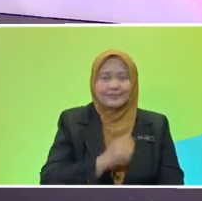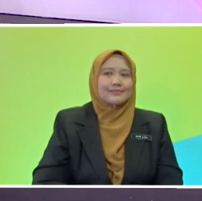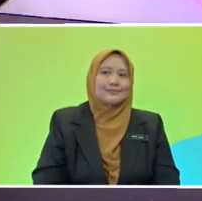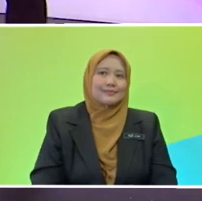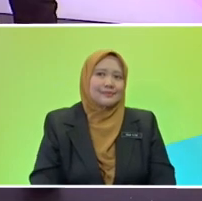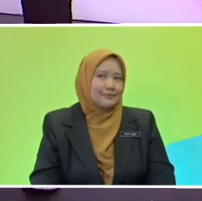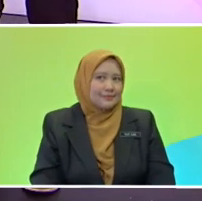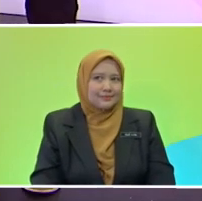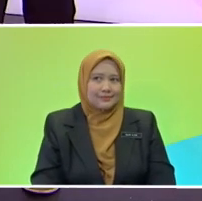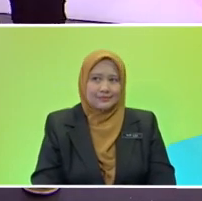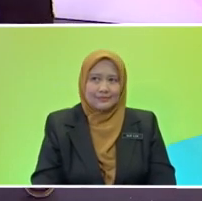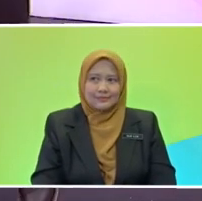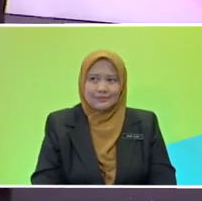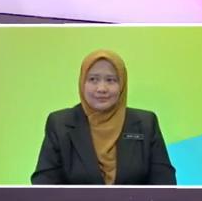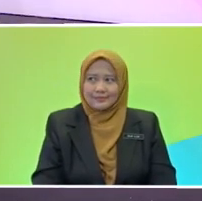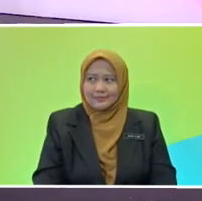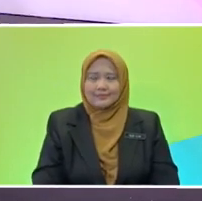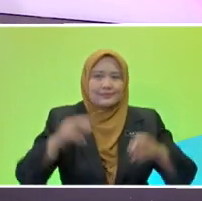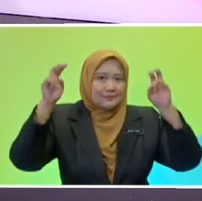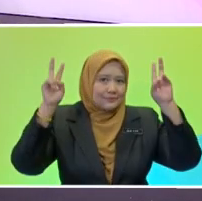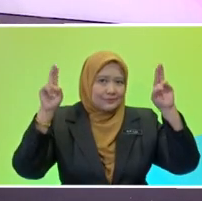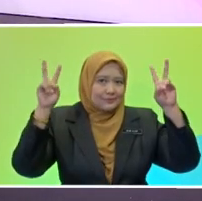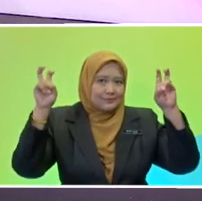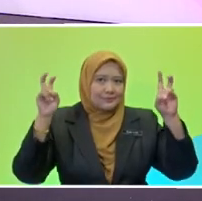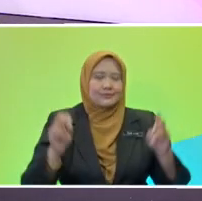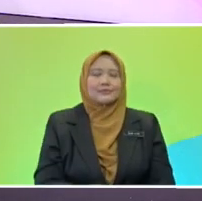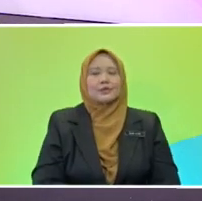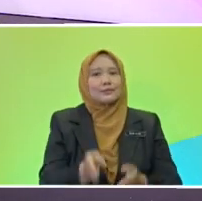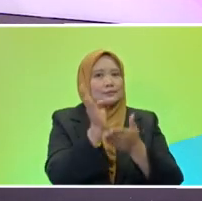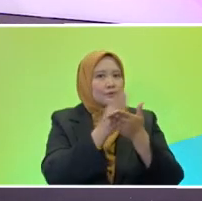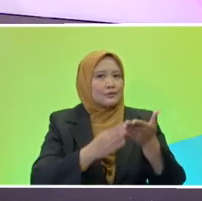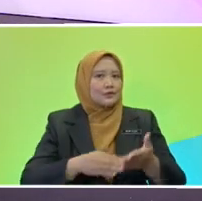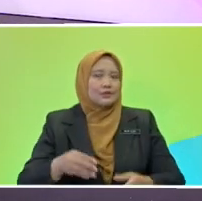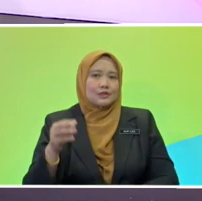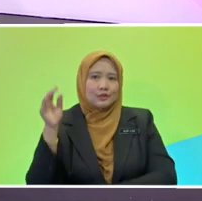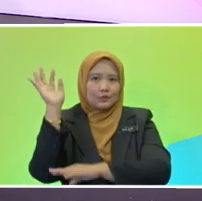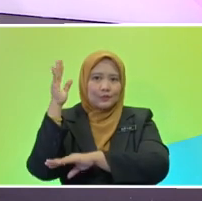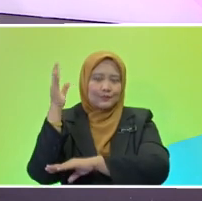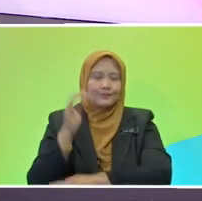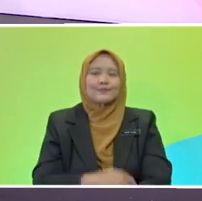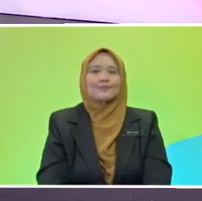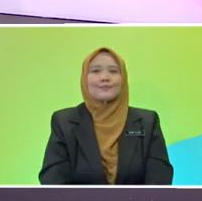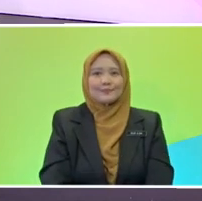nyanyian kita adalah bagian tumbuhan juga kita nyanyi sama-sama